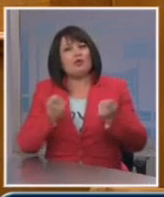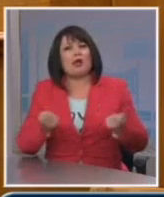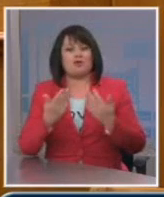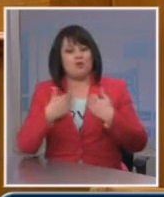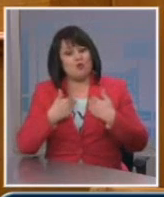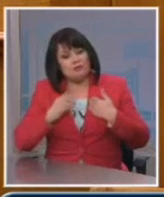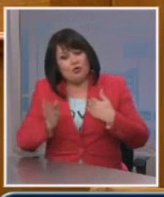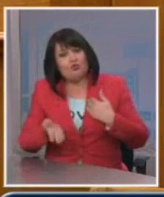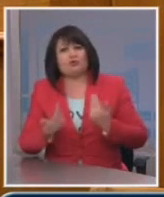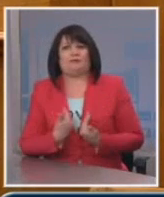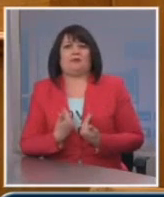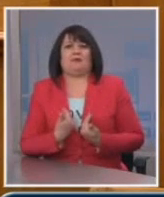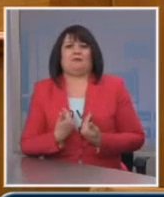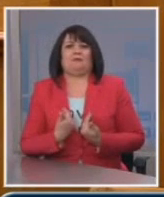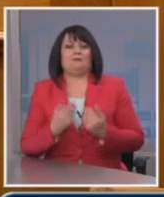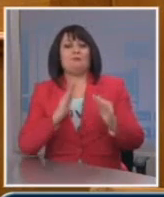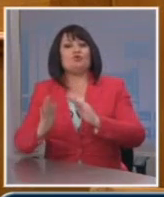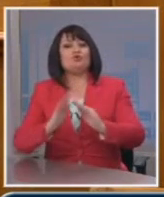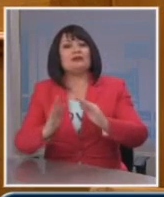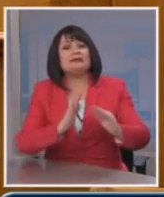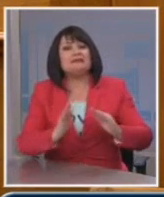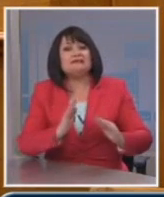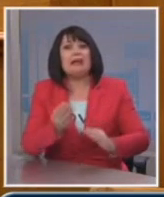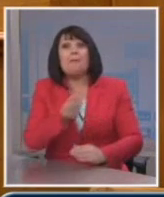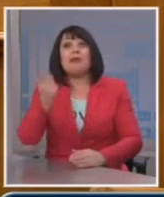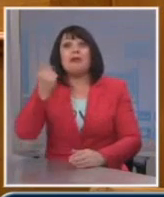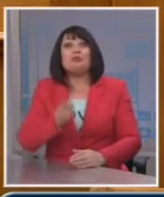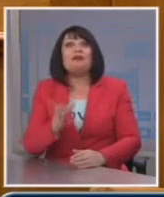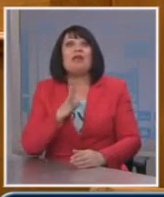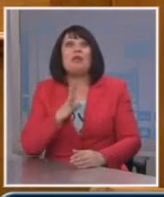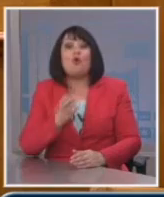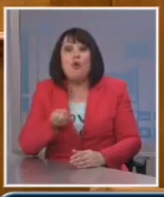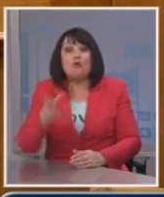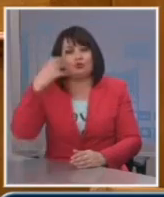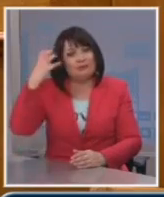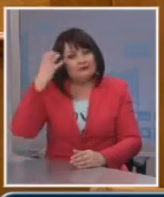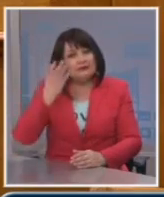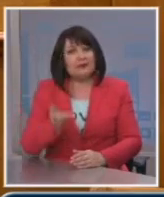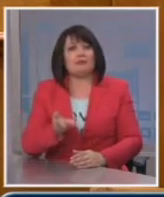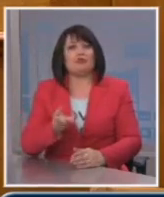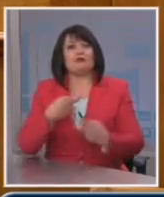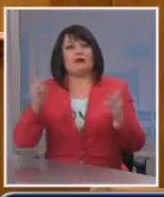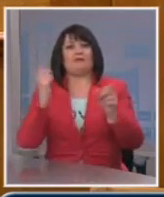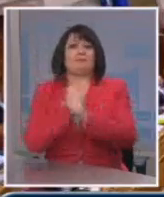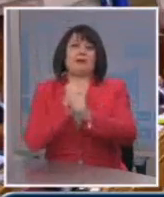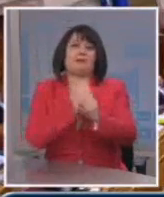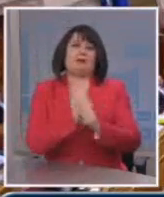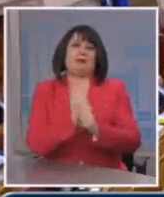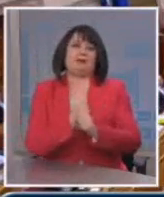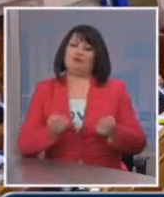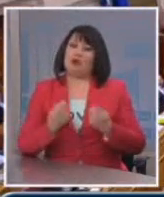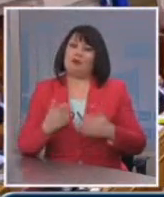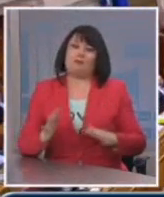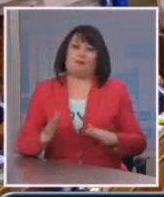μας, για να εξασφαλίσουμε, επαναλαμβάνω, την πλειοψηφία επιστημόνων και ελευθέρων επαγγελματιών.